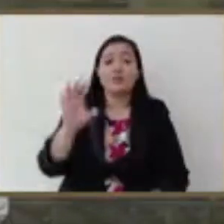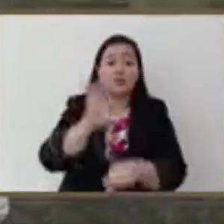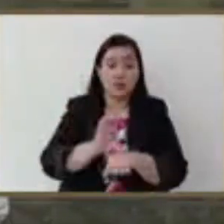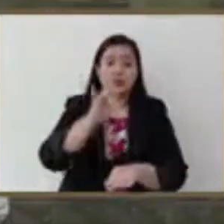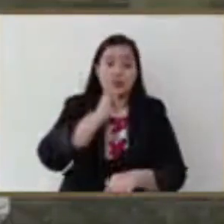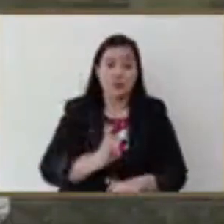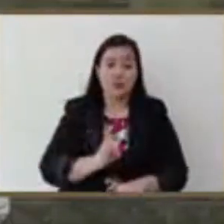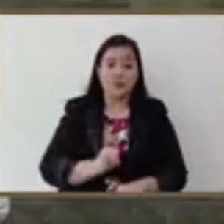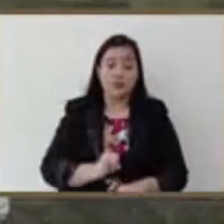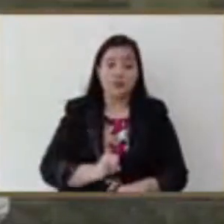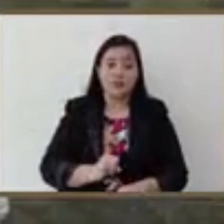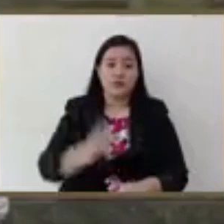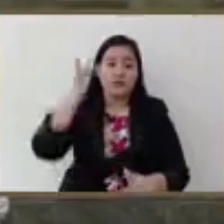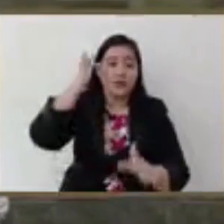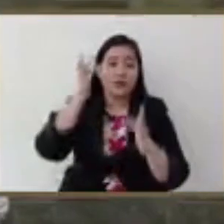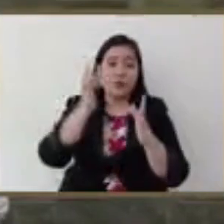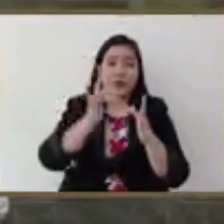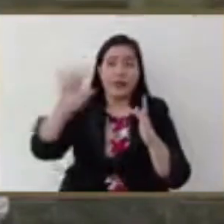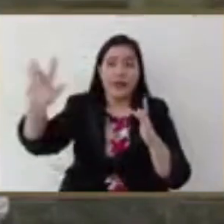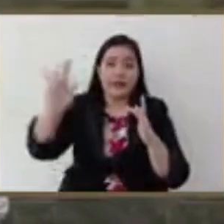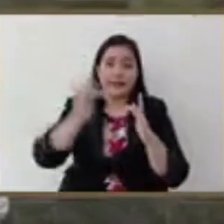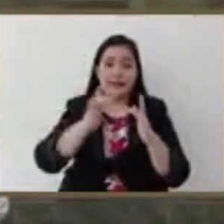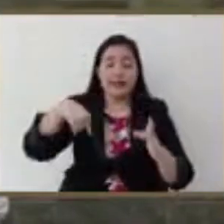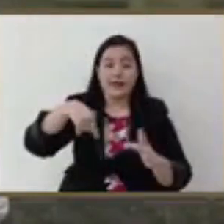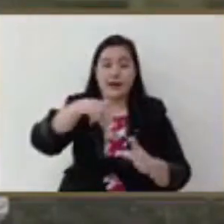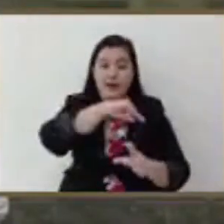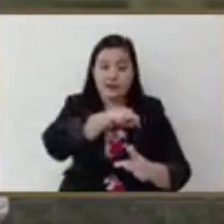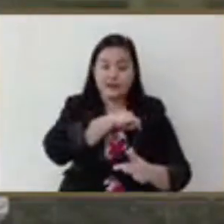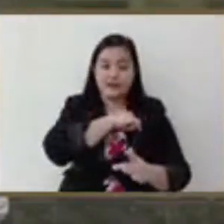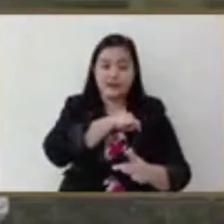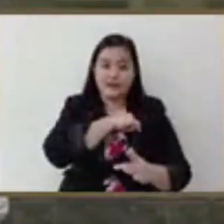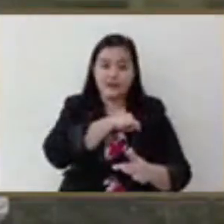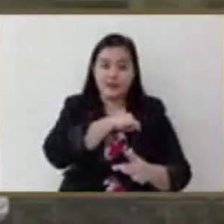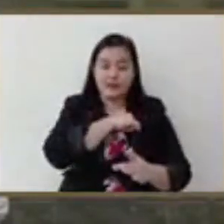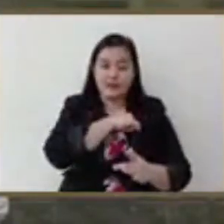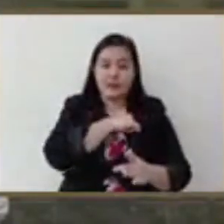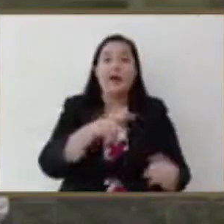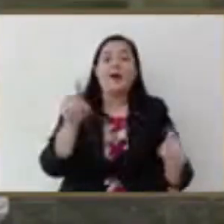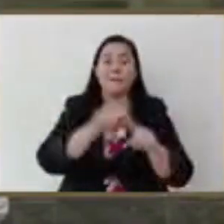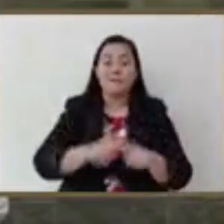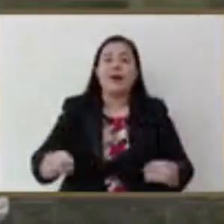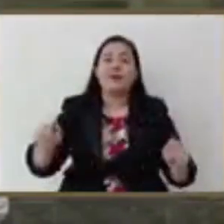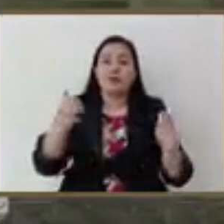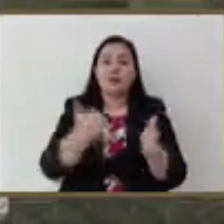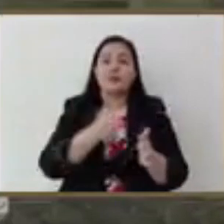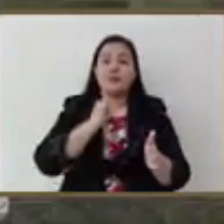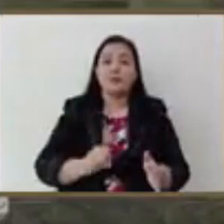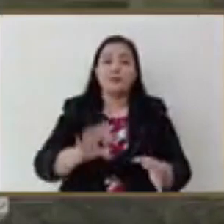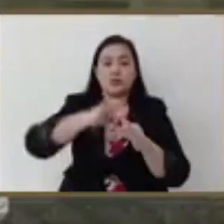us socially. But it is a spiritual association.